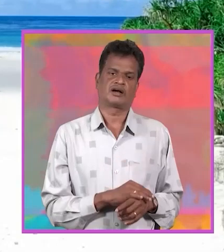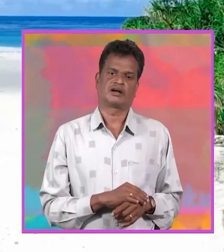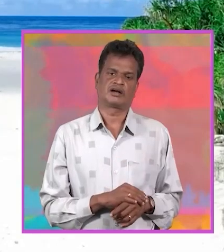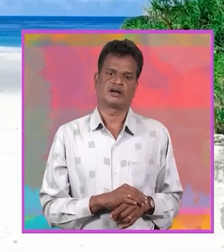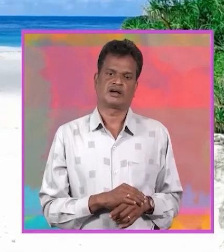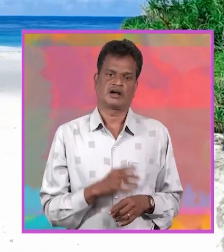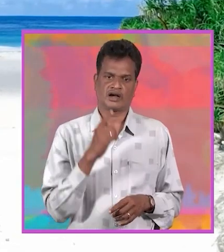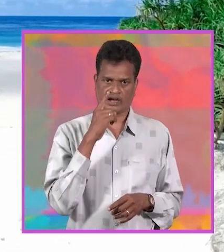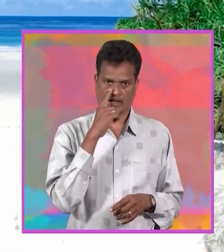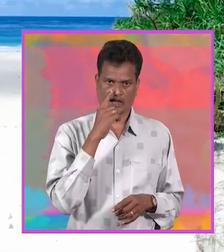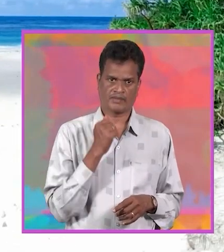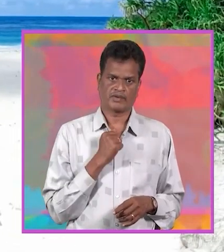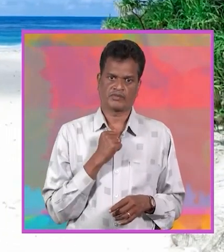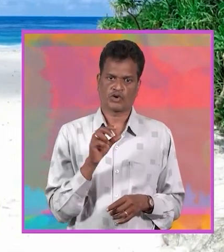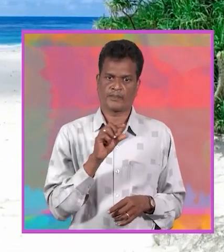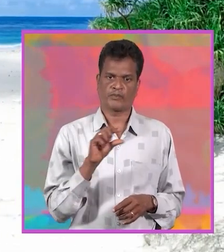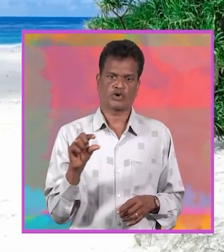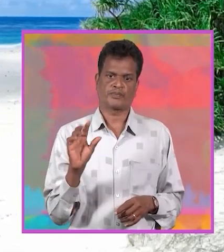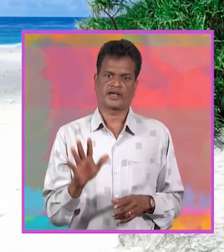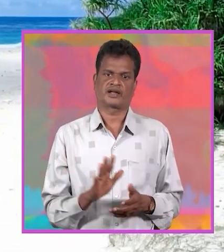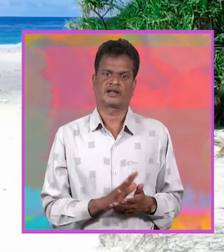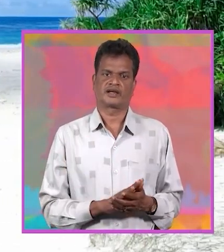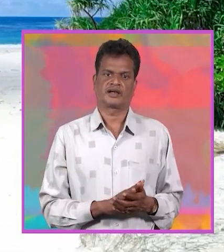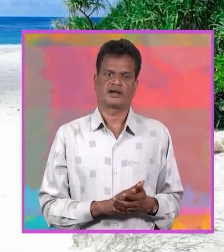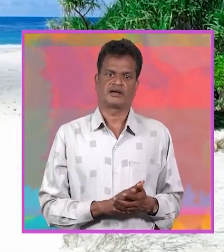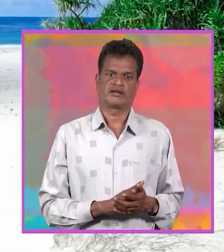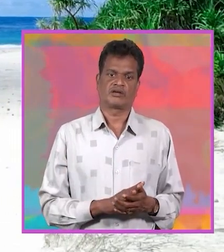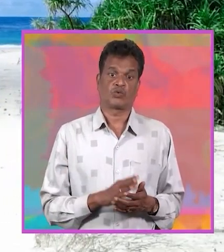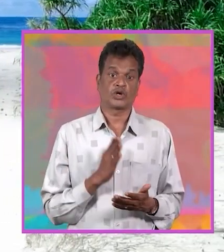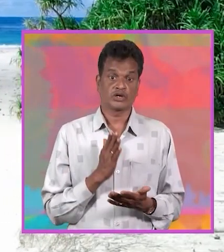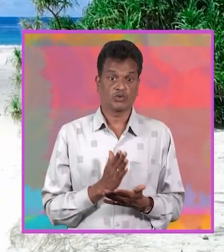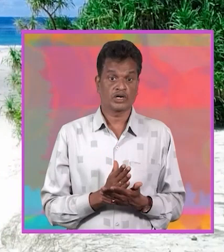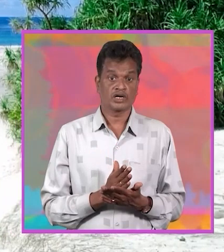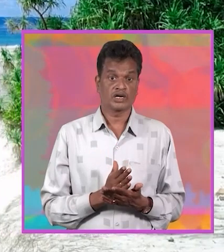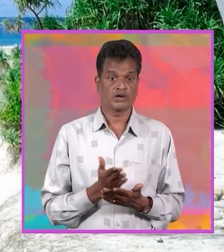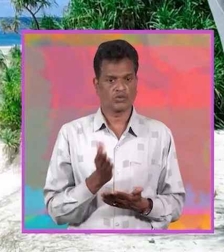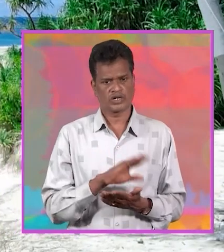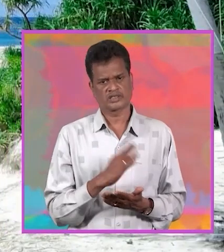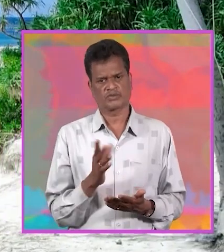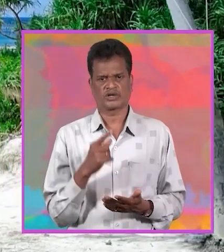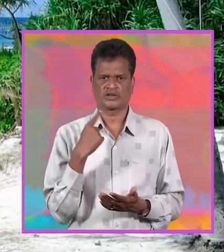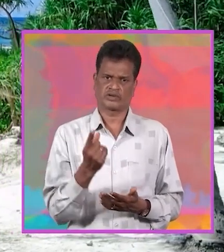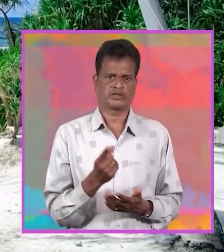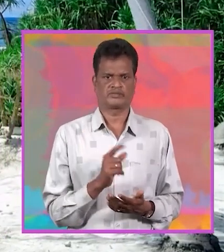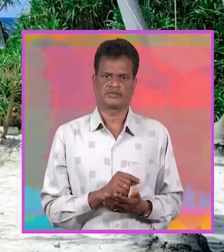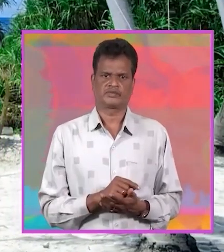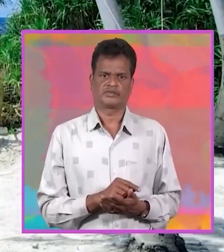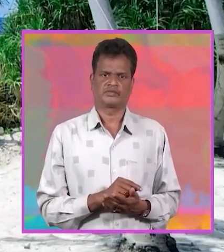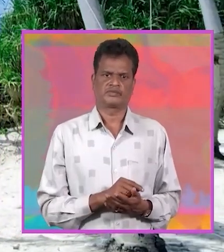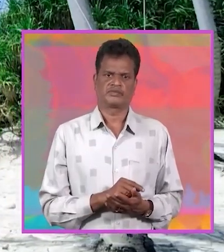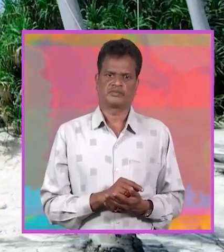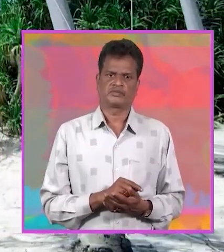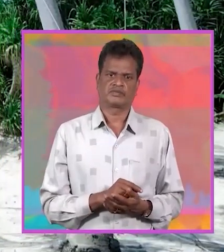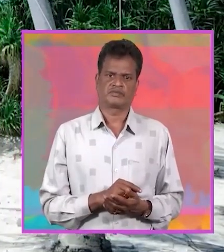அம்மா என்பது ஒரு பொருட்பெயர். பொருட்பெயர் என்பது உயிருள்ள உயிரற்ற பொருட்களை குறிக்கும் சொல்லுதான் பொருட்பெயர். ஆனால்